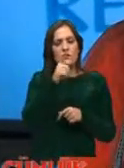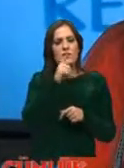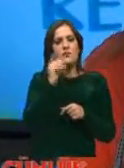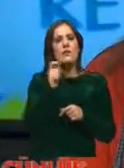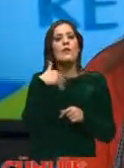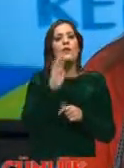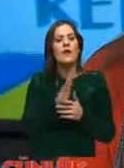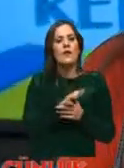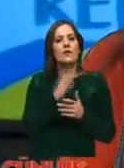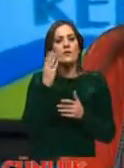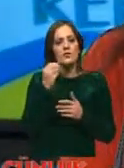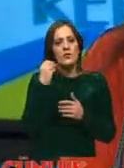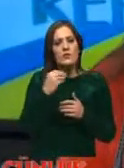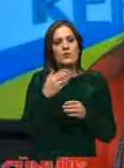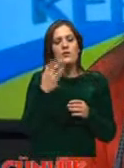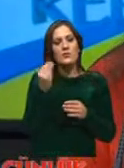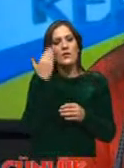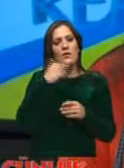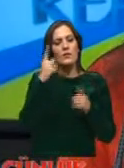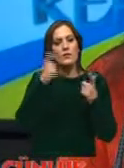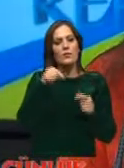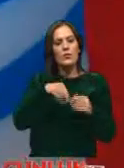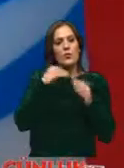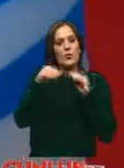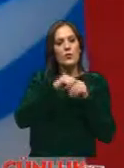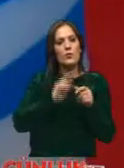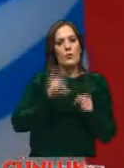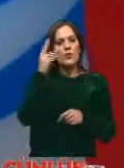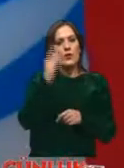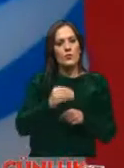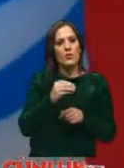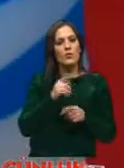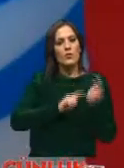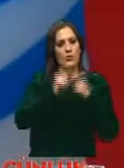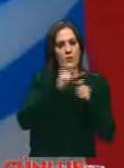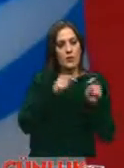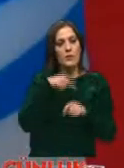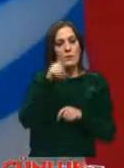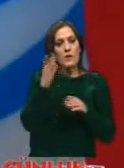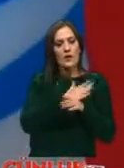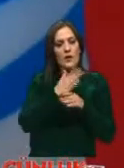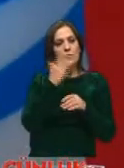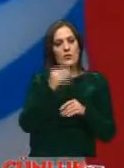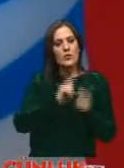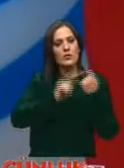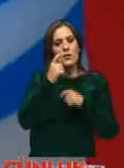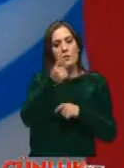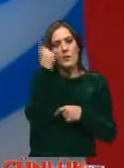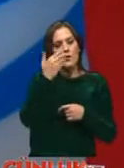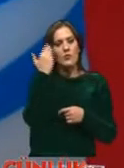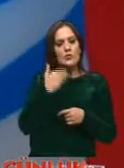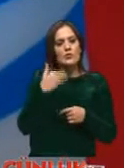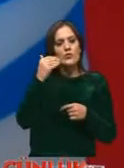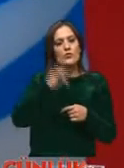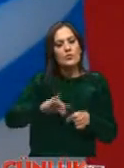aslında zor değildir. Çok güzel. Çok yani keyifli bir ortam. Bunu bir toplumsal model olarak kullanıp, bir aygıt, bir araç olarak kullanıp belki huzura